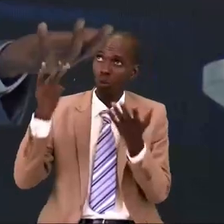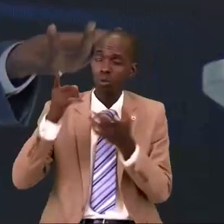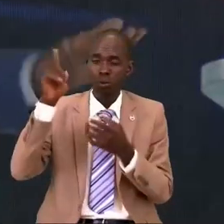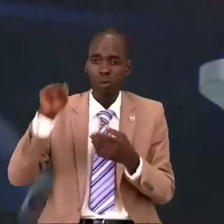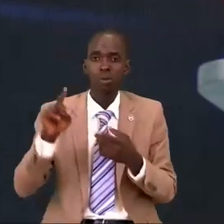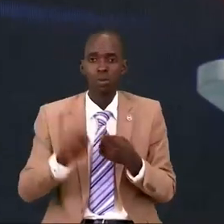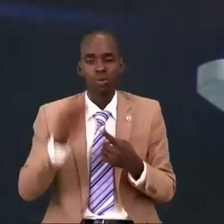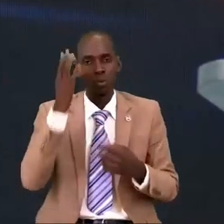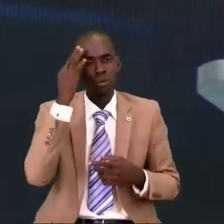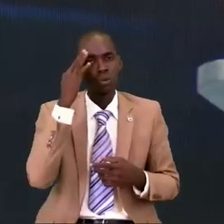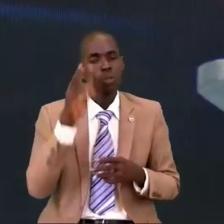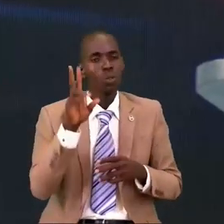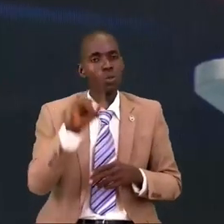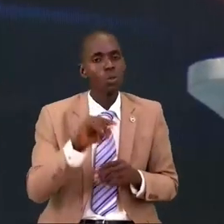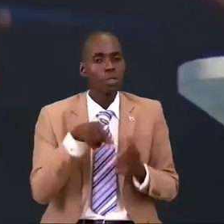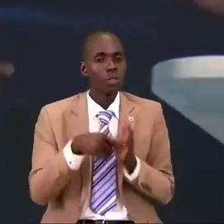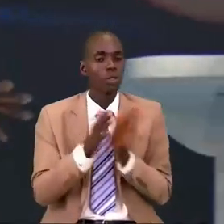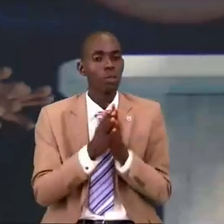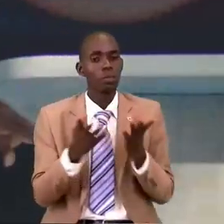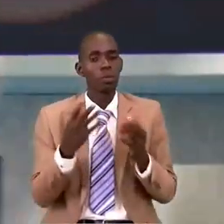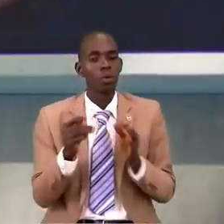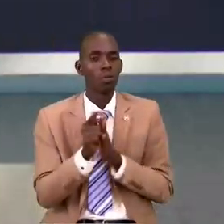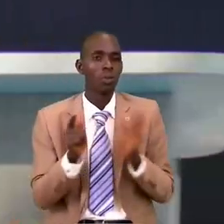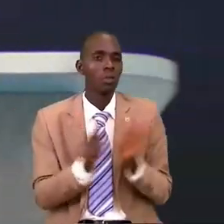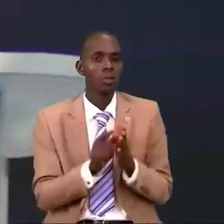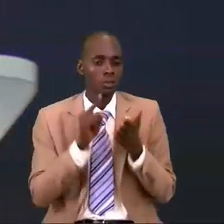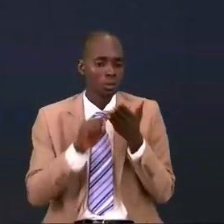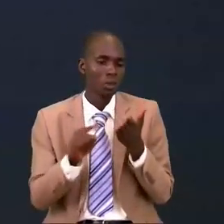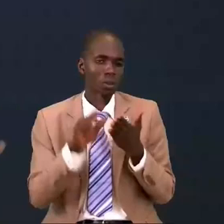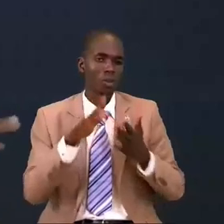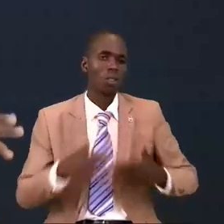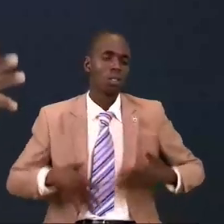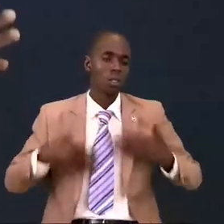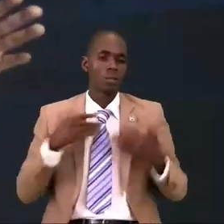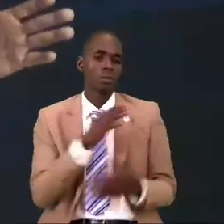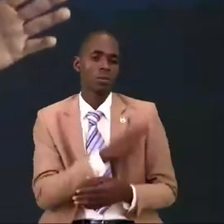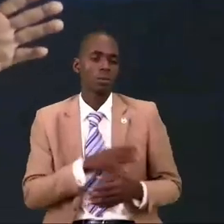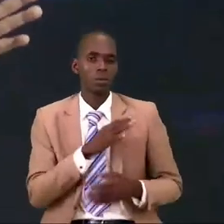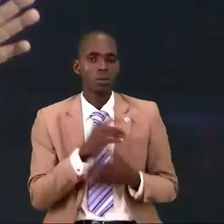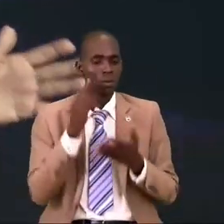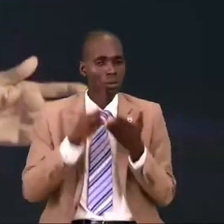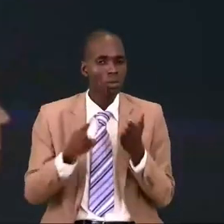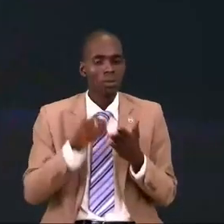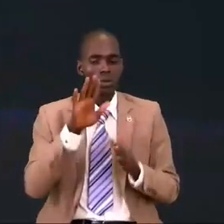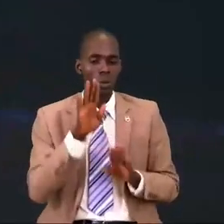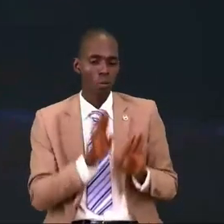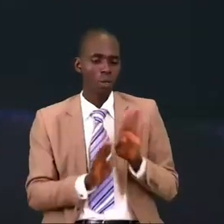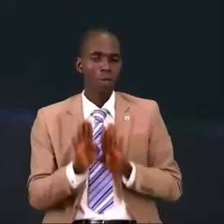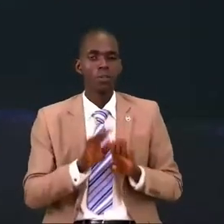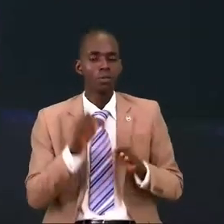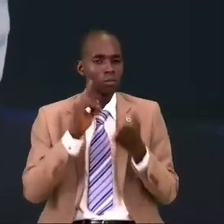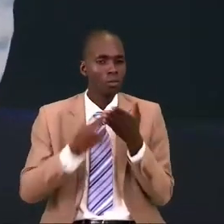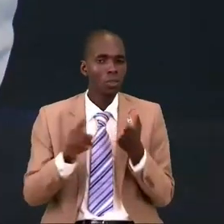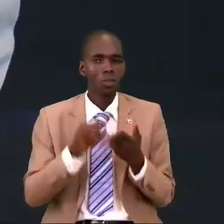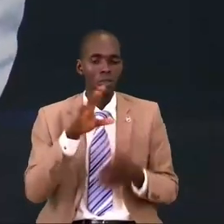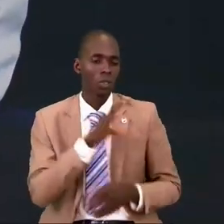examine ton style de vie, examine ton comportement, examine ton caractère, examine ta vie. Si elle